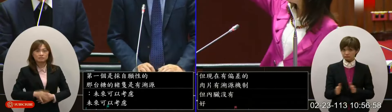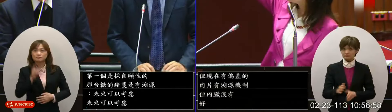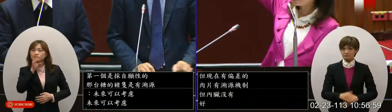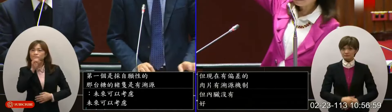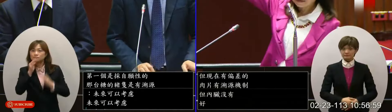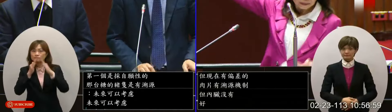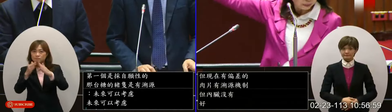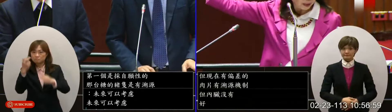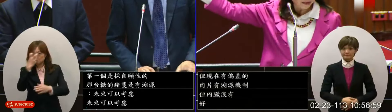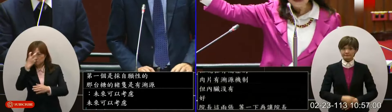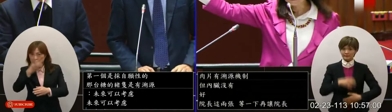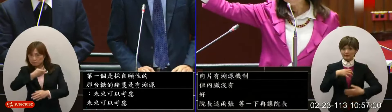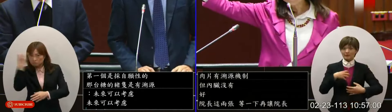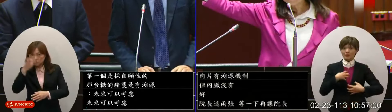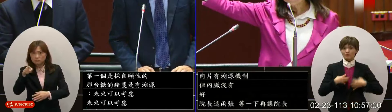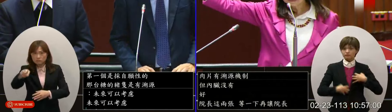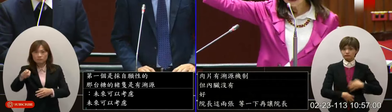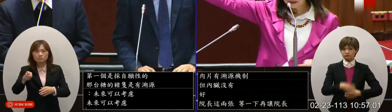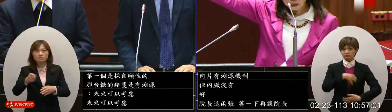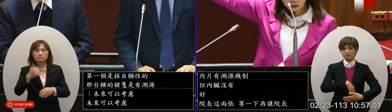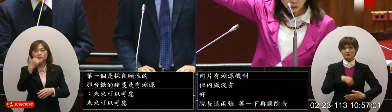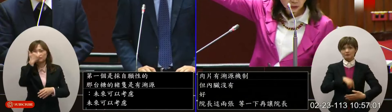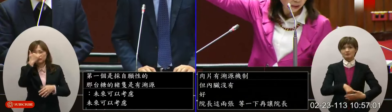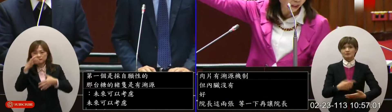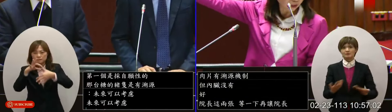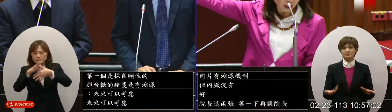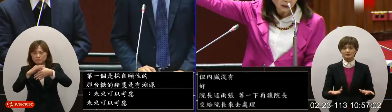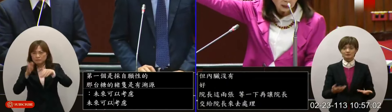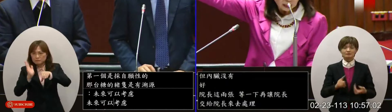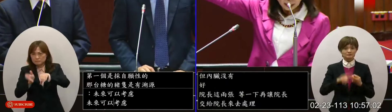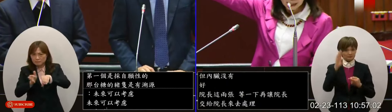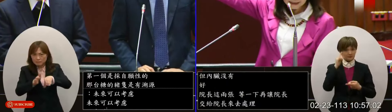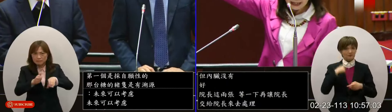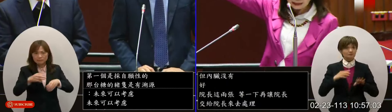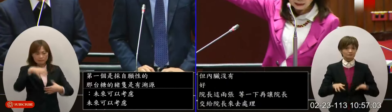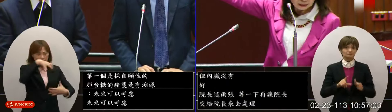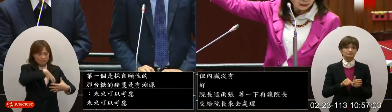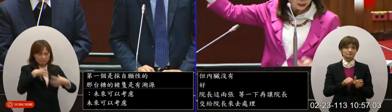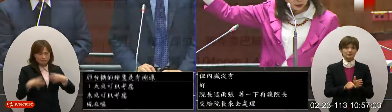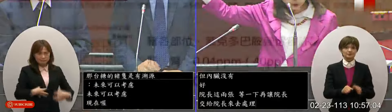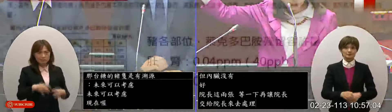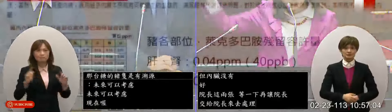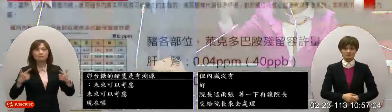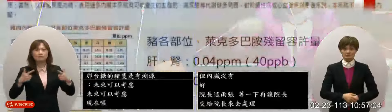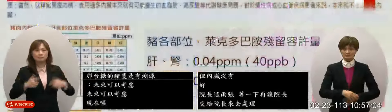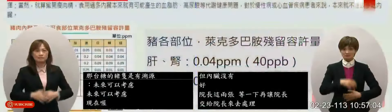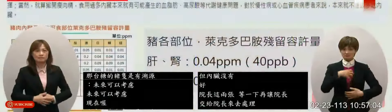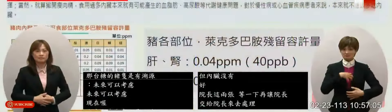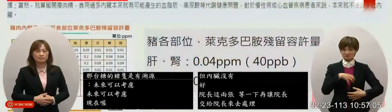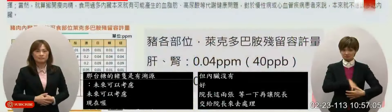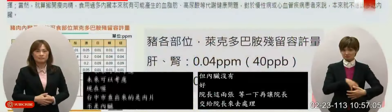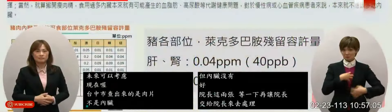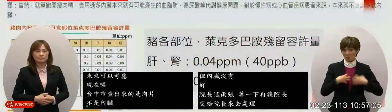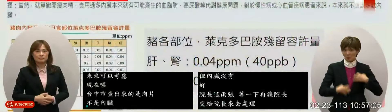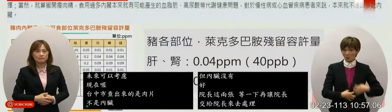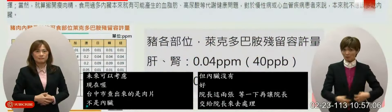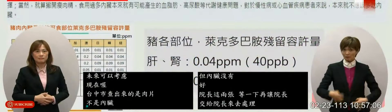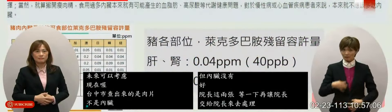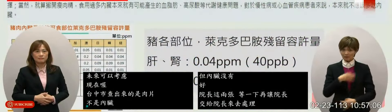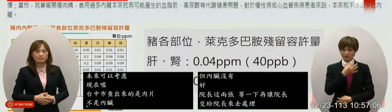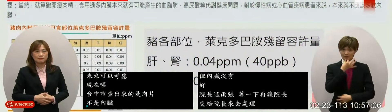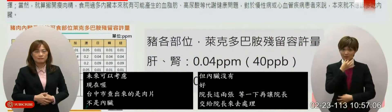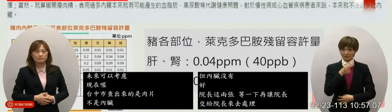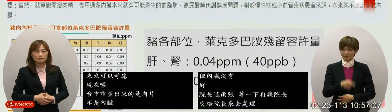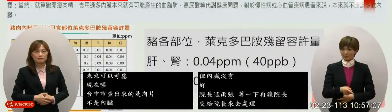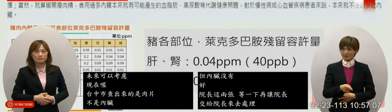中市查出来的是肉片啊，不是肉肠内脏。 好，内脏已经成了食安